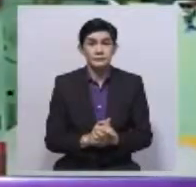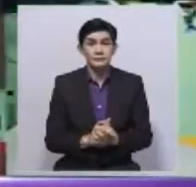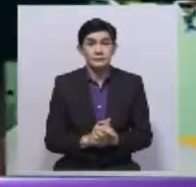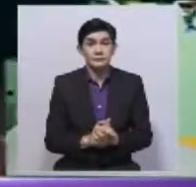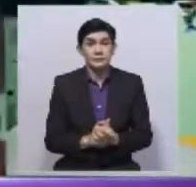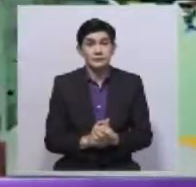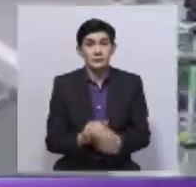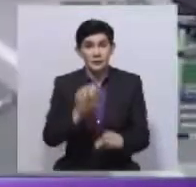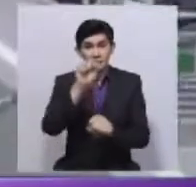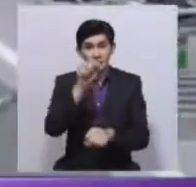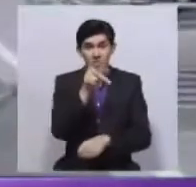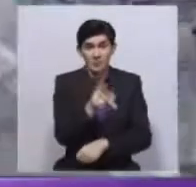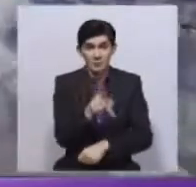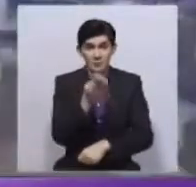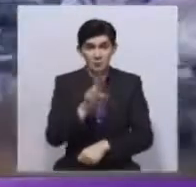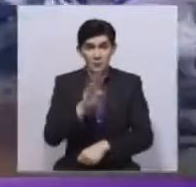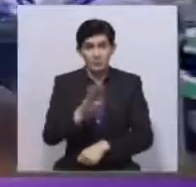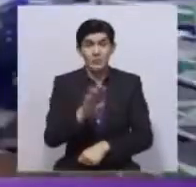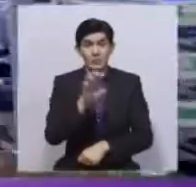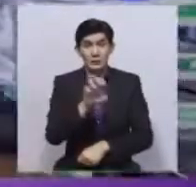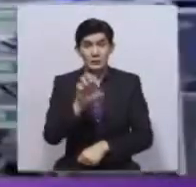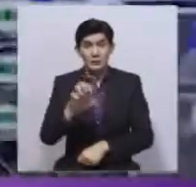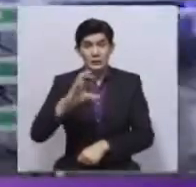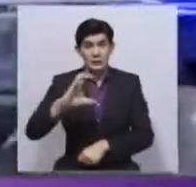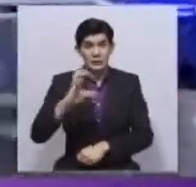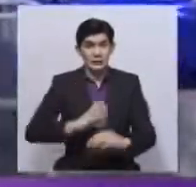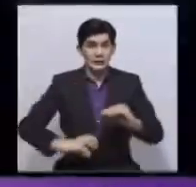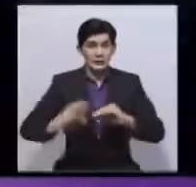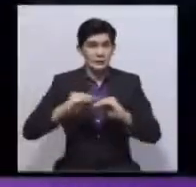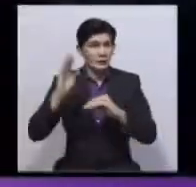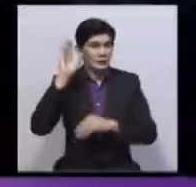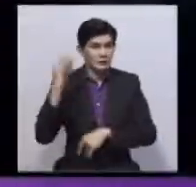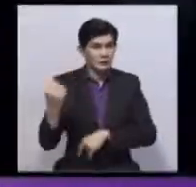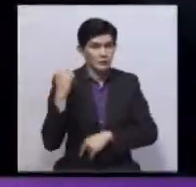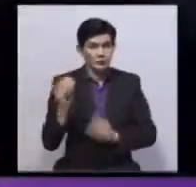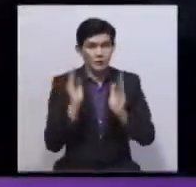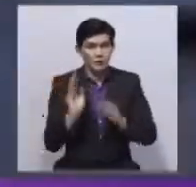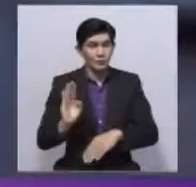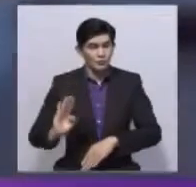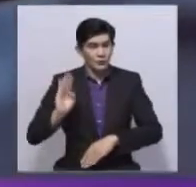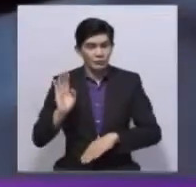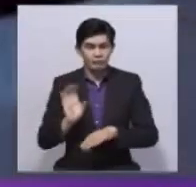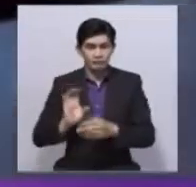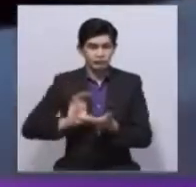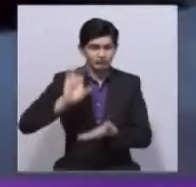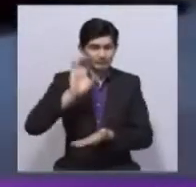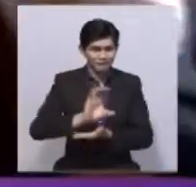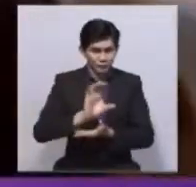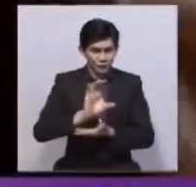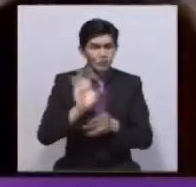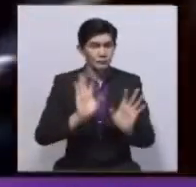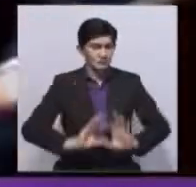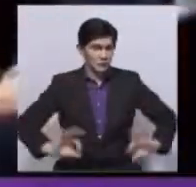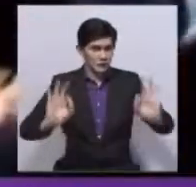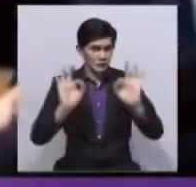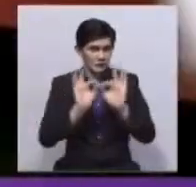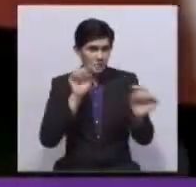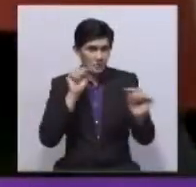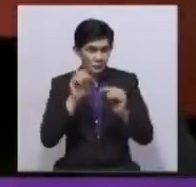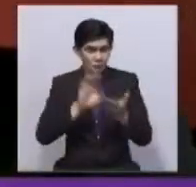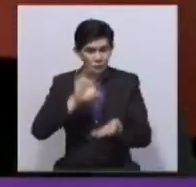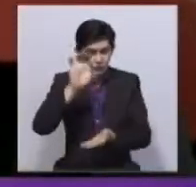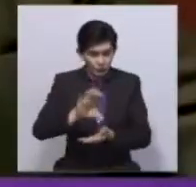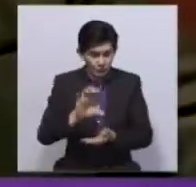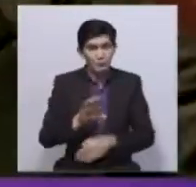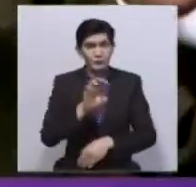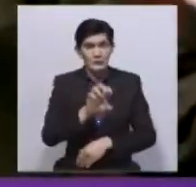การประกาศใช้ร่างพ.ร.บ. EEC จะเพิ่มความเชื่อมั่นให้กับนักธุรกิจซึ่งจะเป็นจิ๊กซอสำคัญของการลงทุน